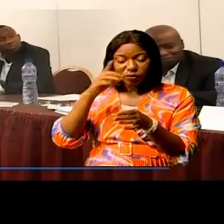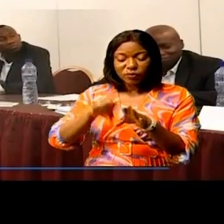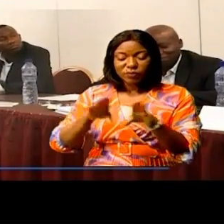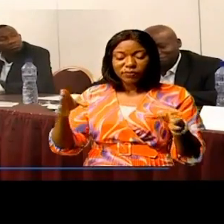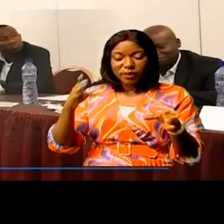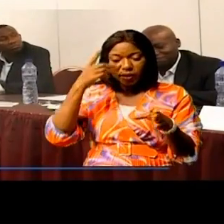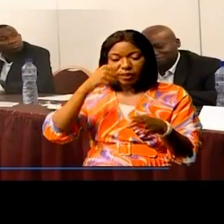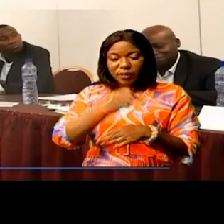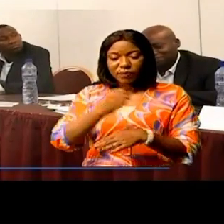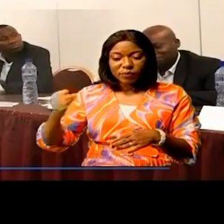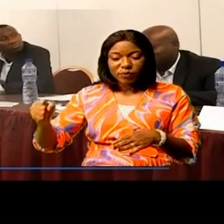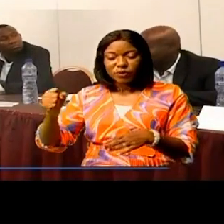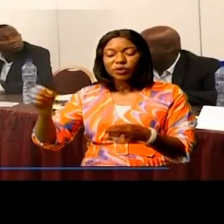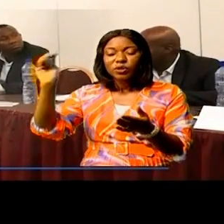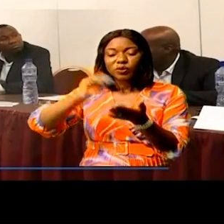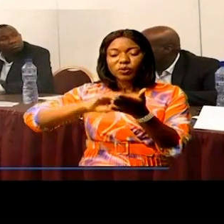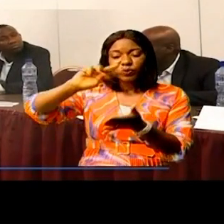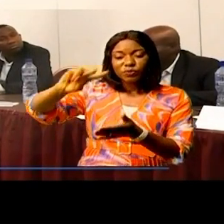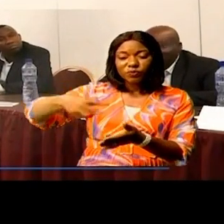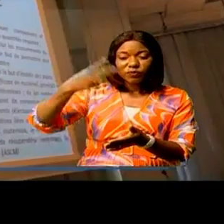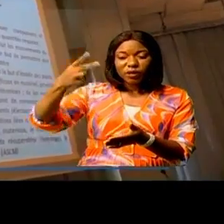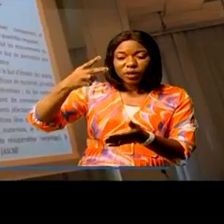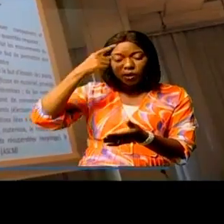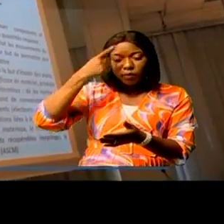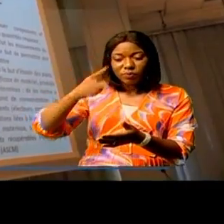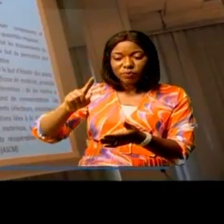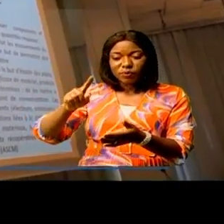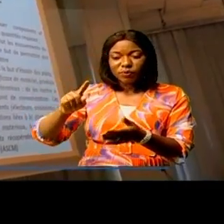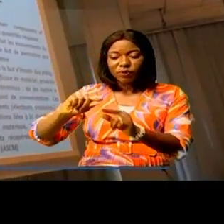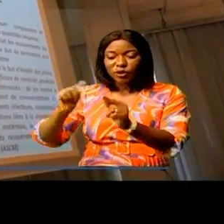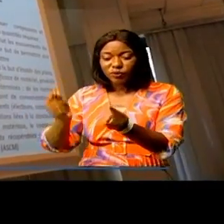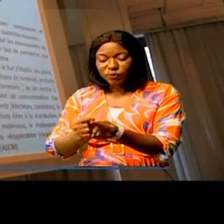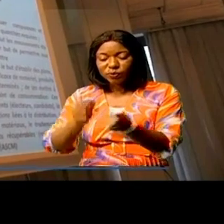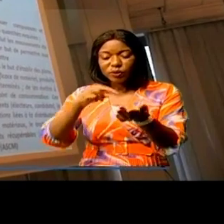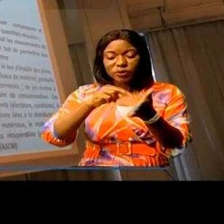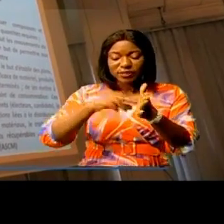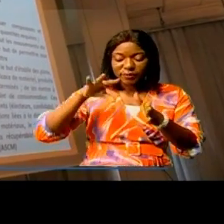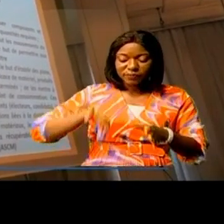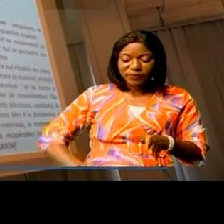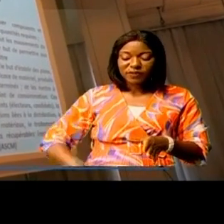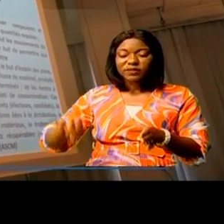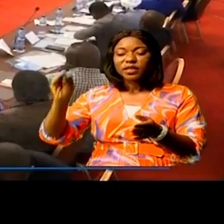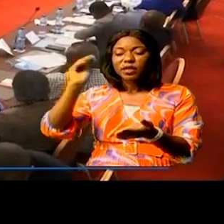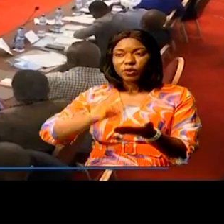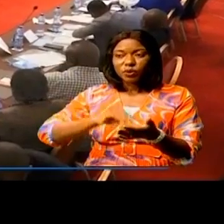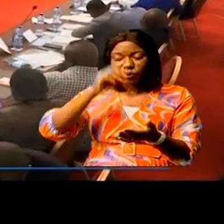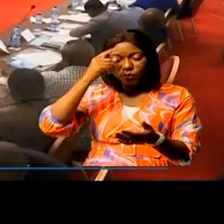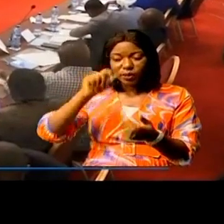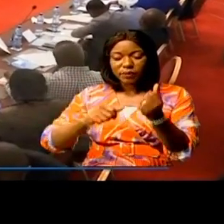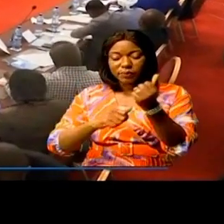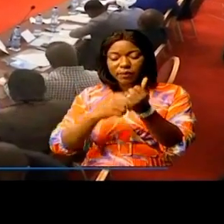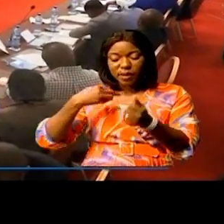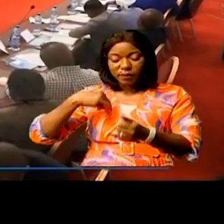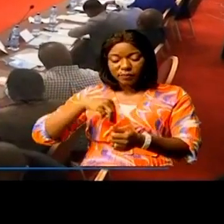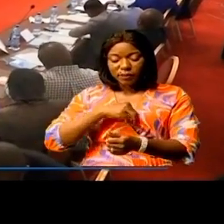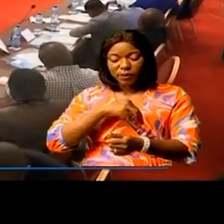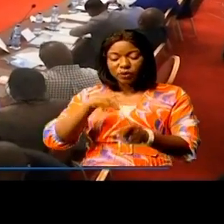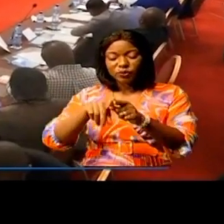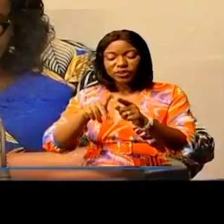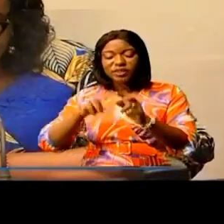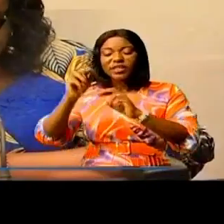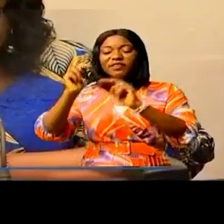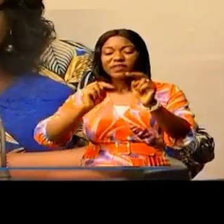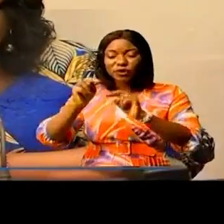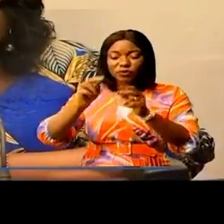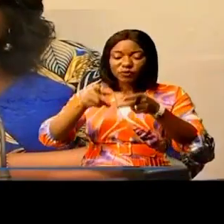porte à une deuxième étape, cette fois-là au niveau des pôles, pour faire bénéficier également les démembrements. Les évaluations